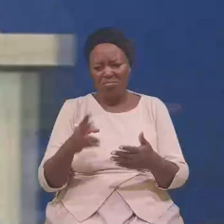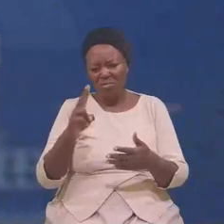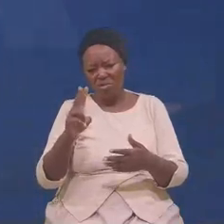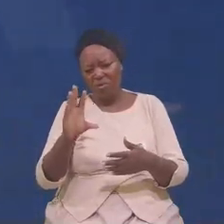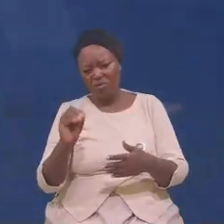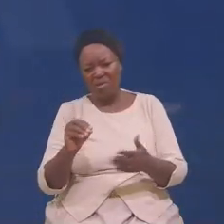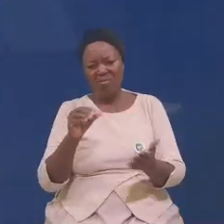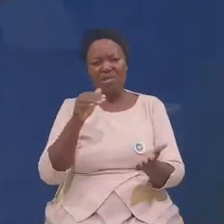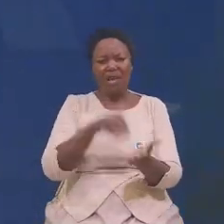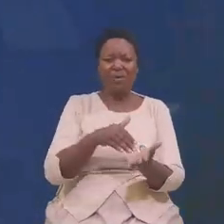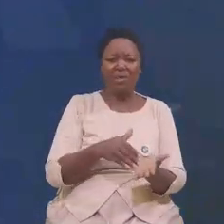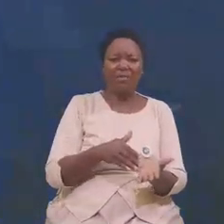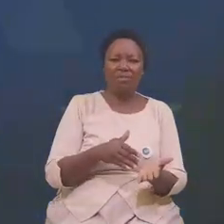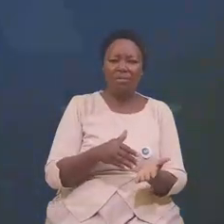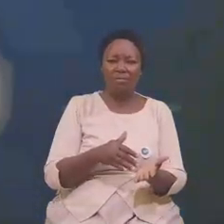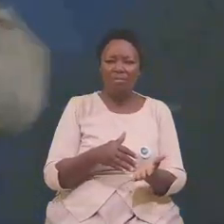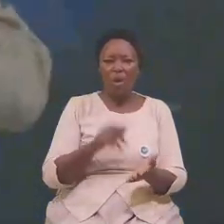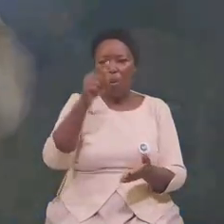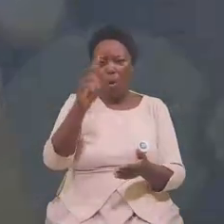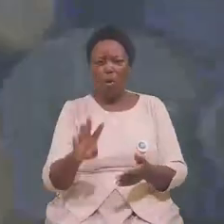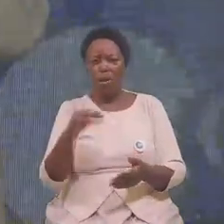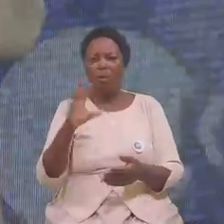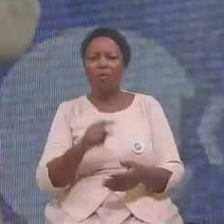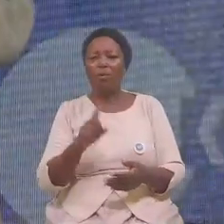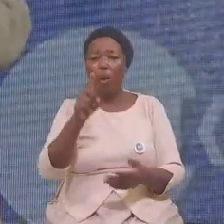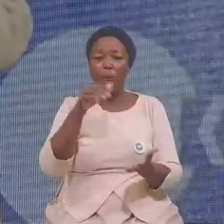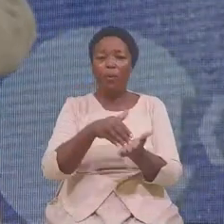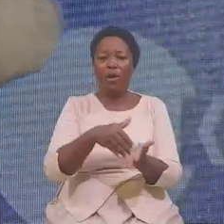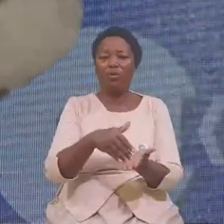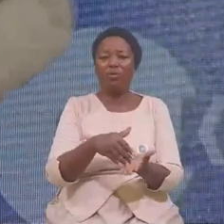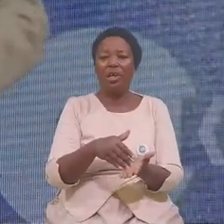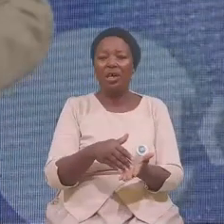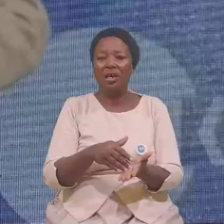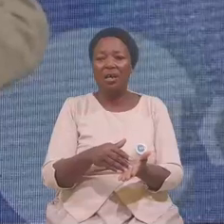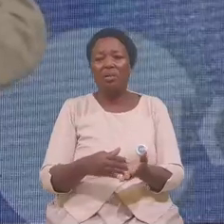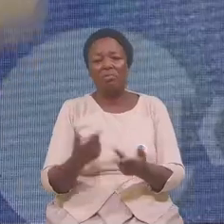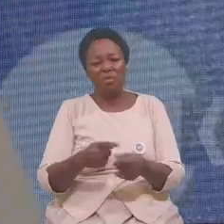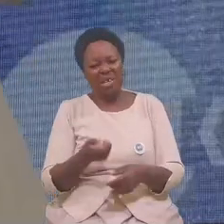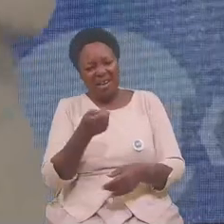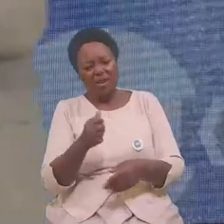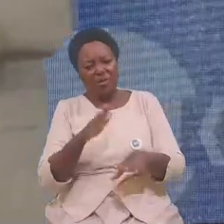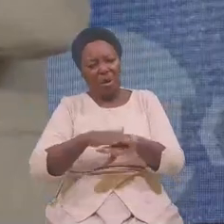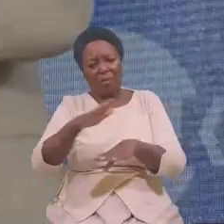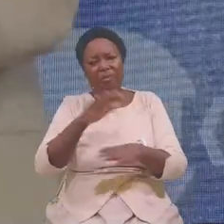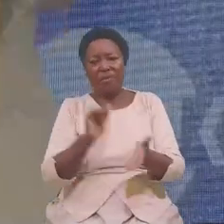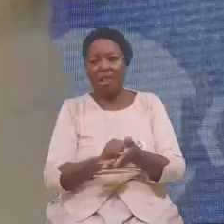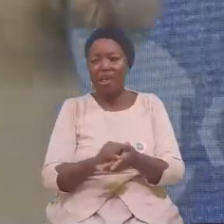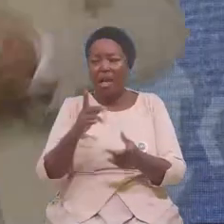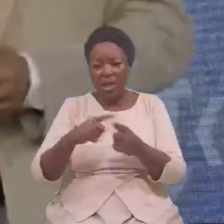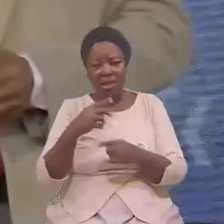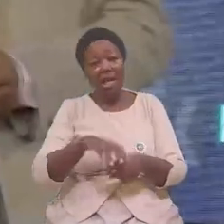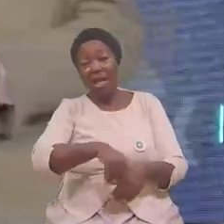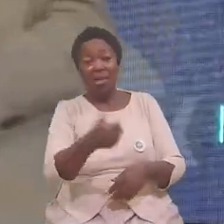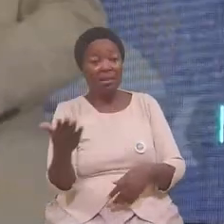000, un tiers de million, ou peut-être même un peu au-dessus. Mais il dit tout ce que